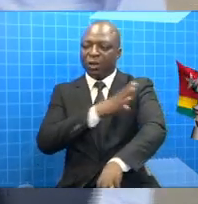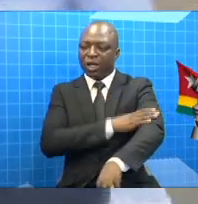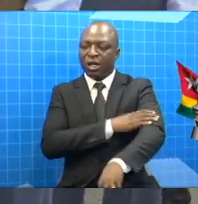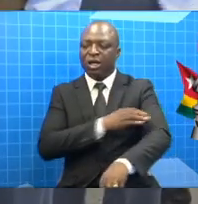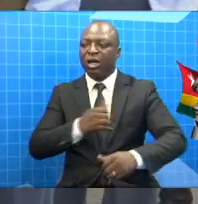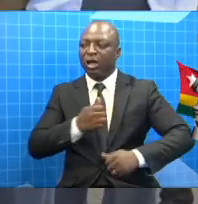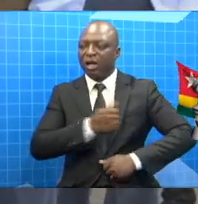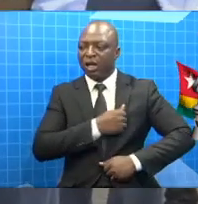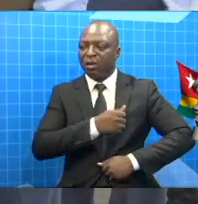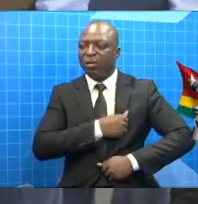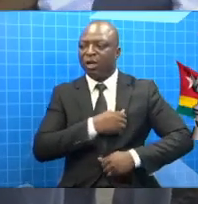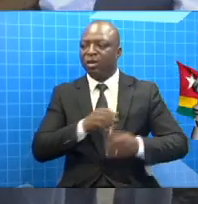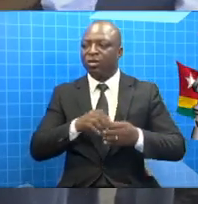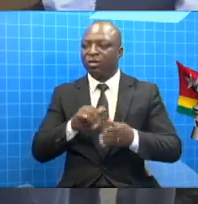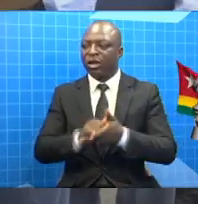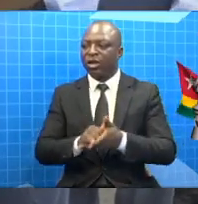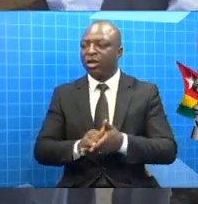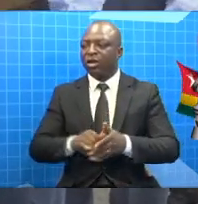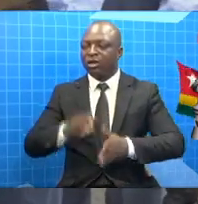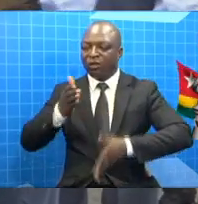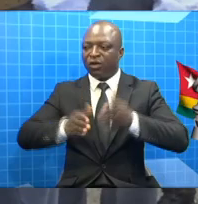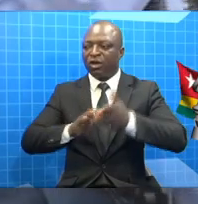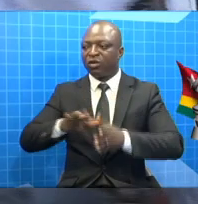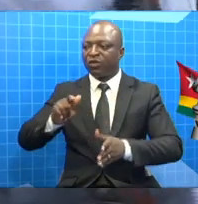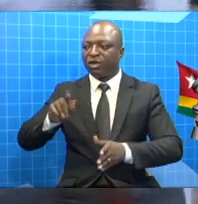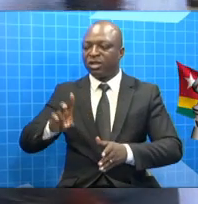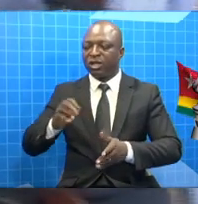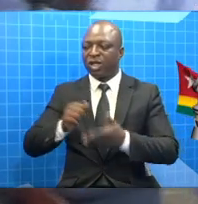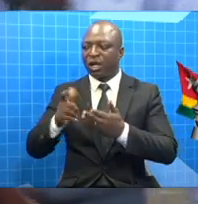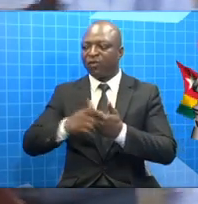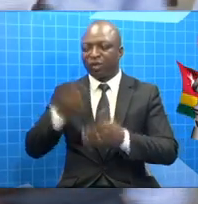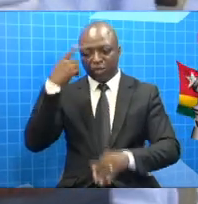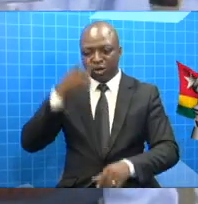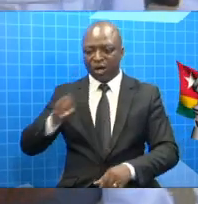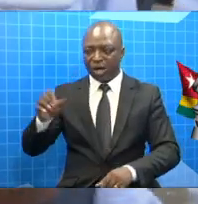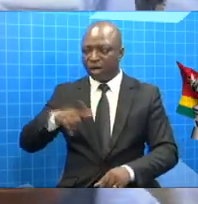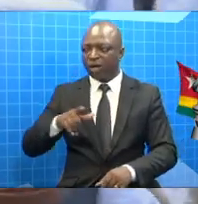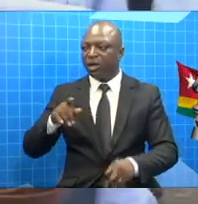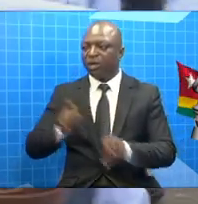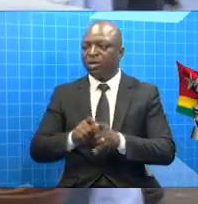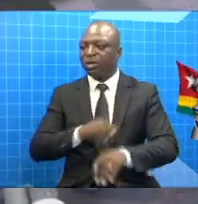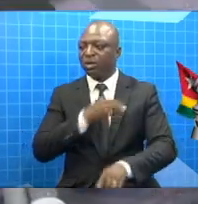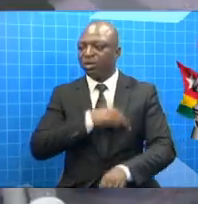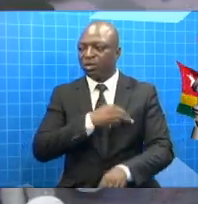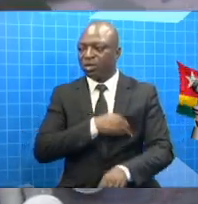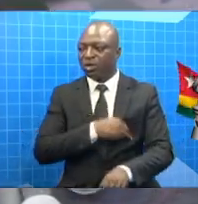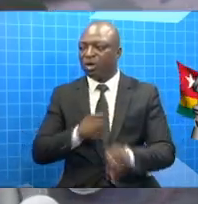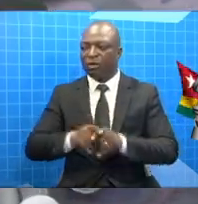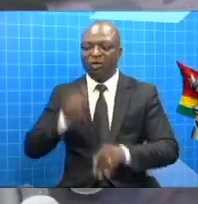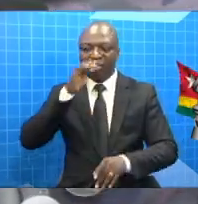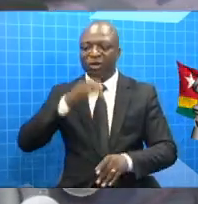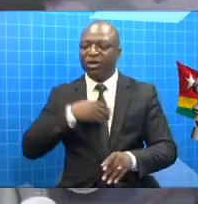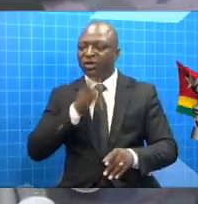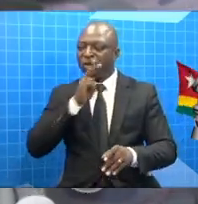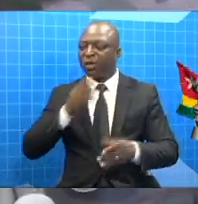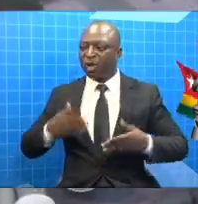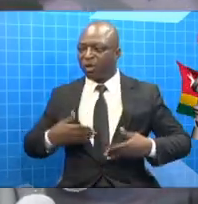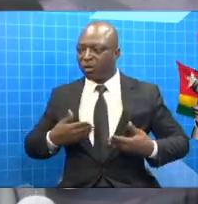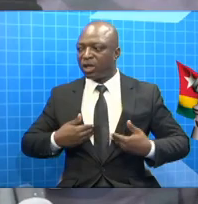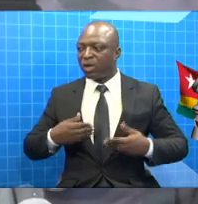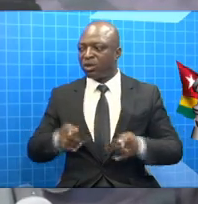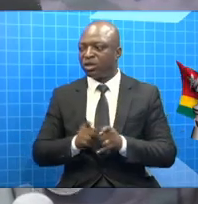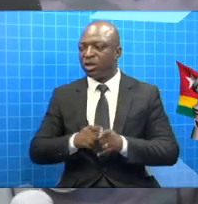l'air. Défiler en ce 27 avril pour elle, c'est avant tout une mission. En tant que femmes, nous sommes tellement contentes pour